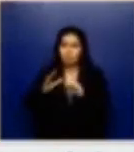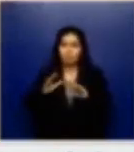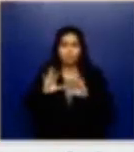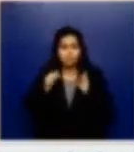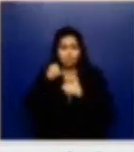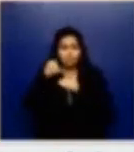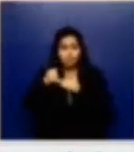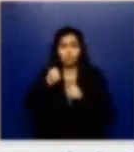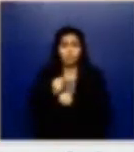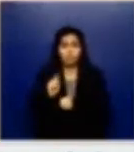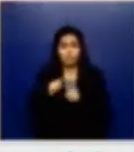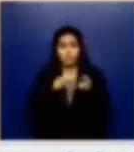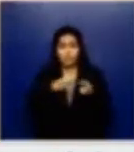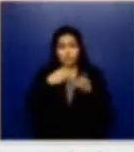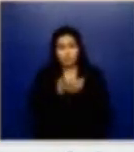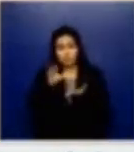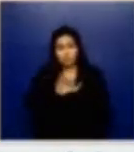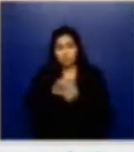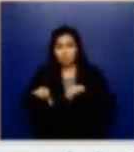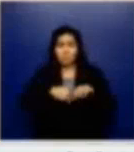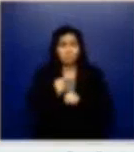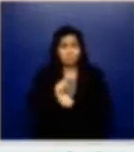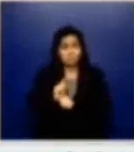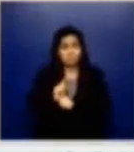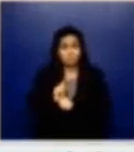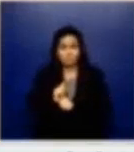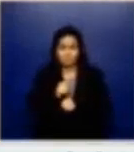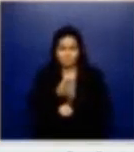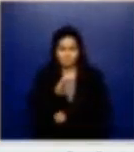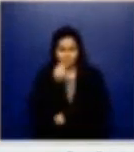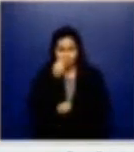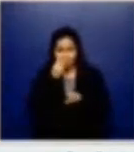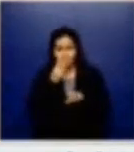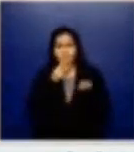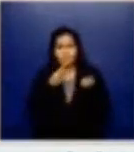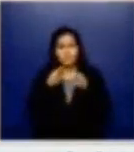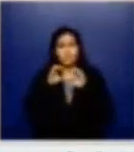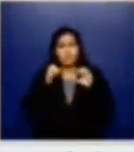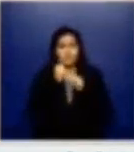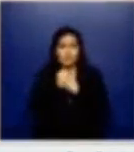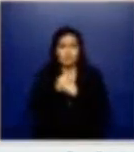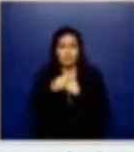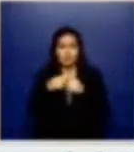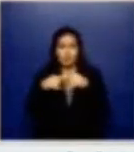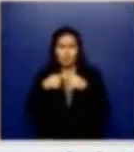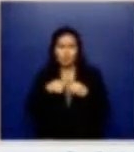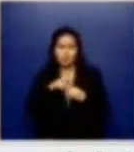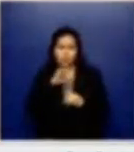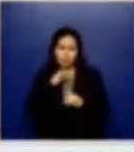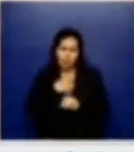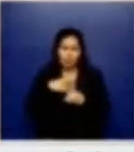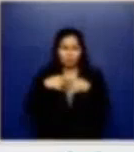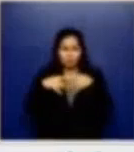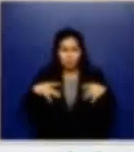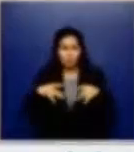างไรเขาบอกว่าผิดหวังงบที่จัดคืองบไม่ตอบโจทย์งบที่จัดคือง